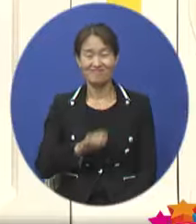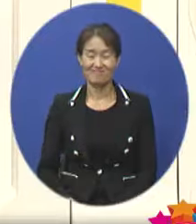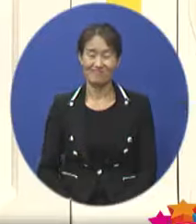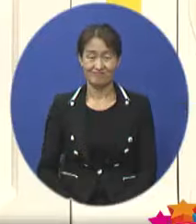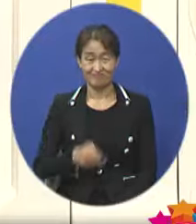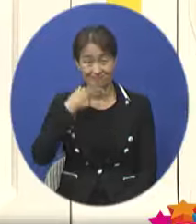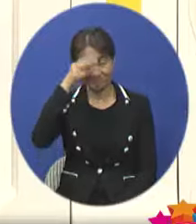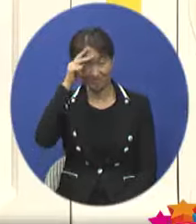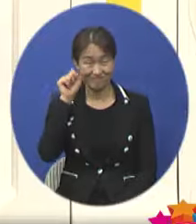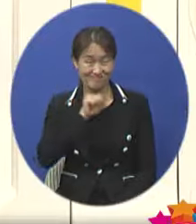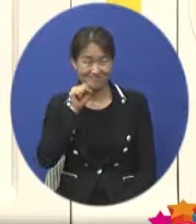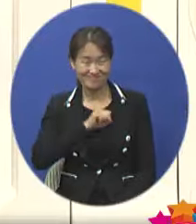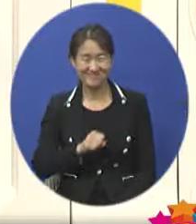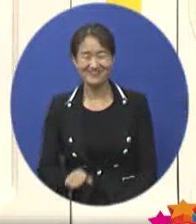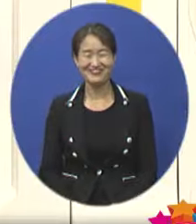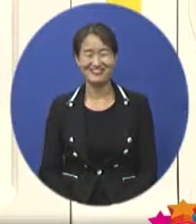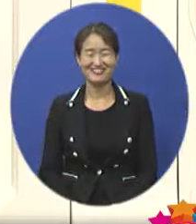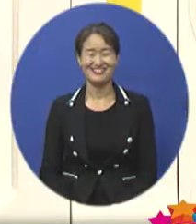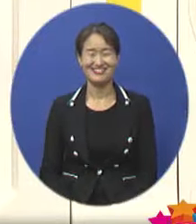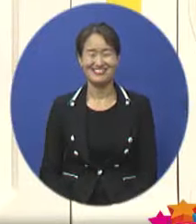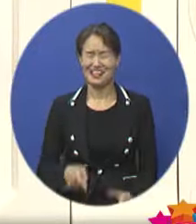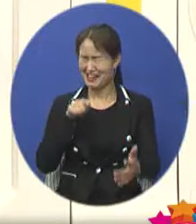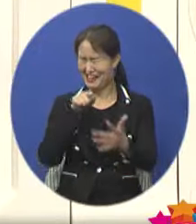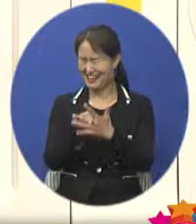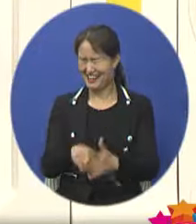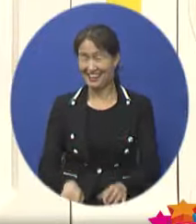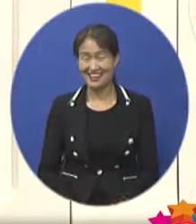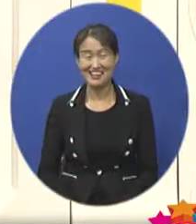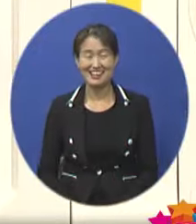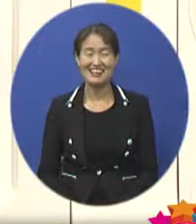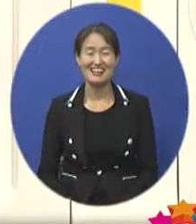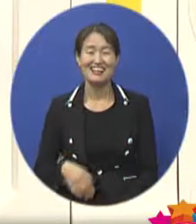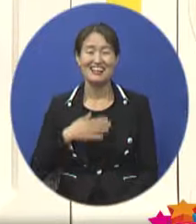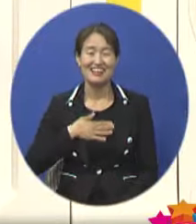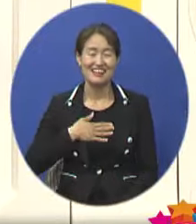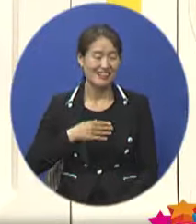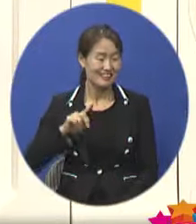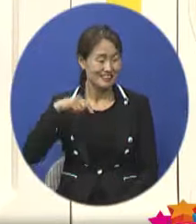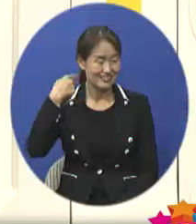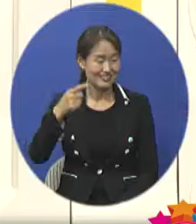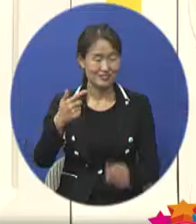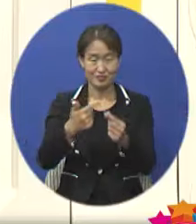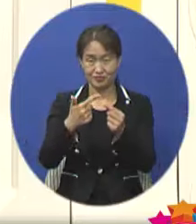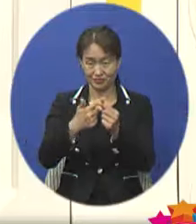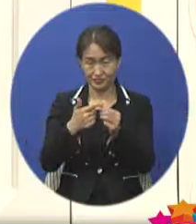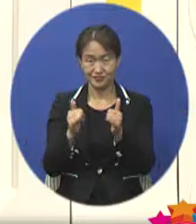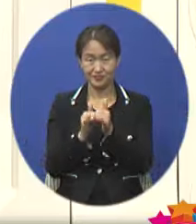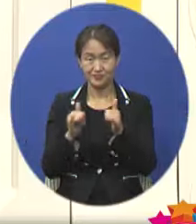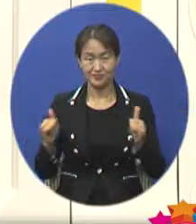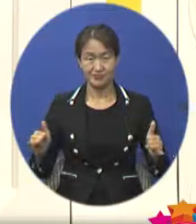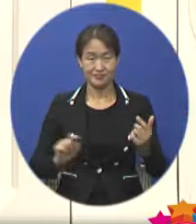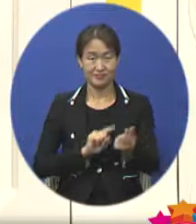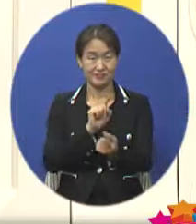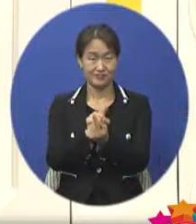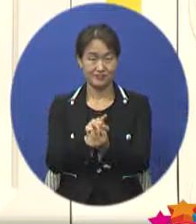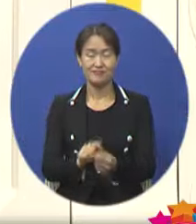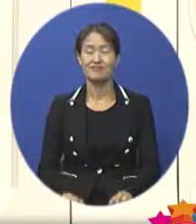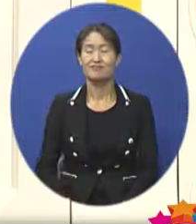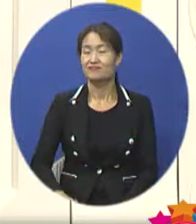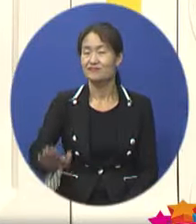거죠. 술 좋아하죠. 예, 저 다 안 가보니까 술 좋아하는 거예요. 네. 예, 자 계속해서 여섯 번째 청취자분 만나보겠습니다.